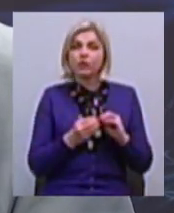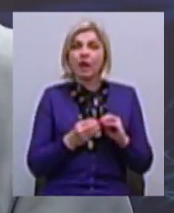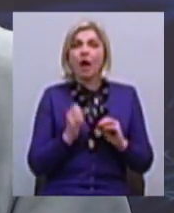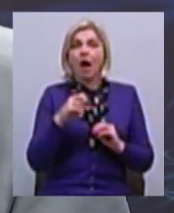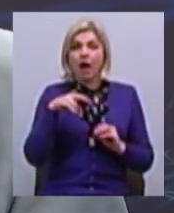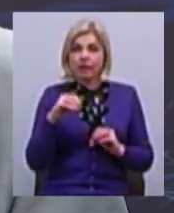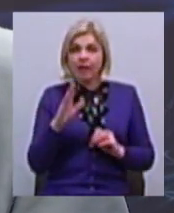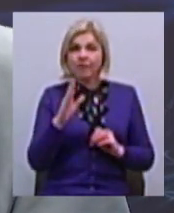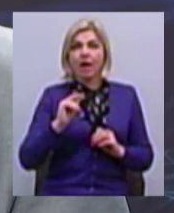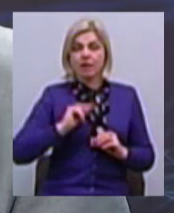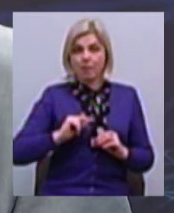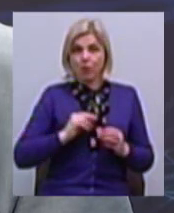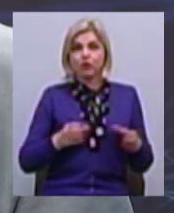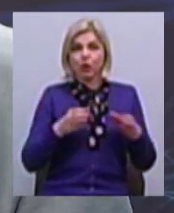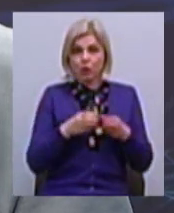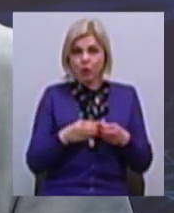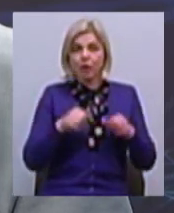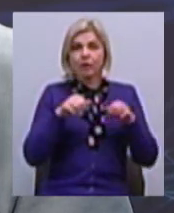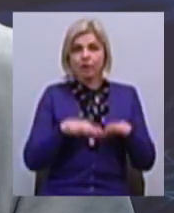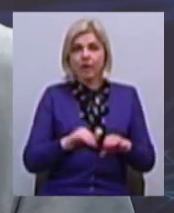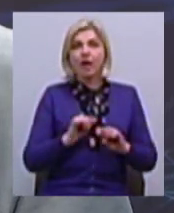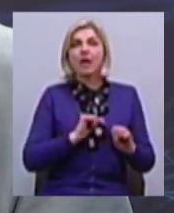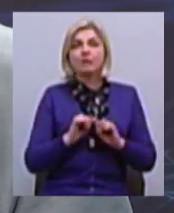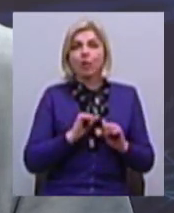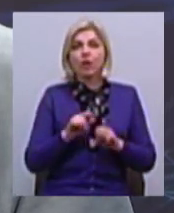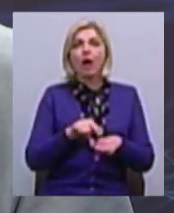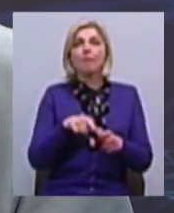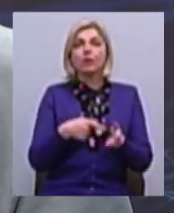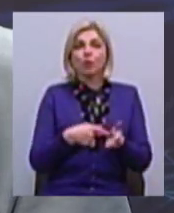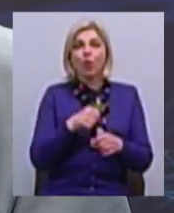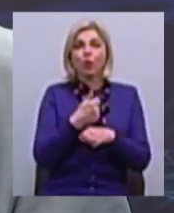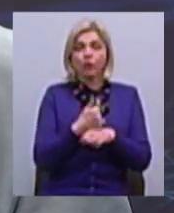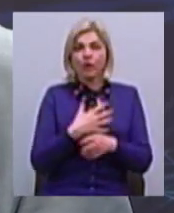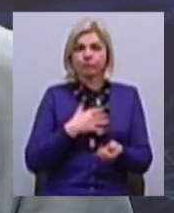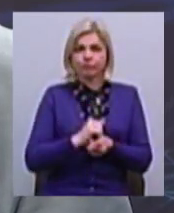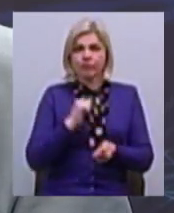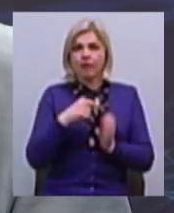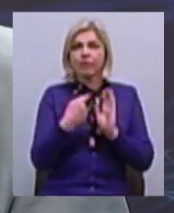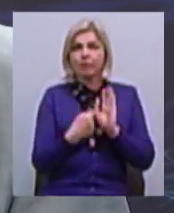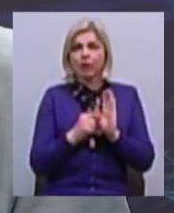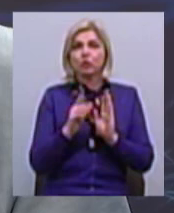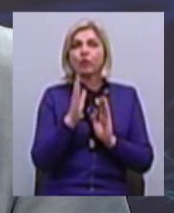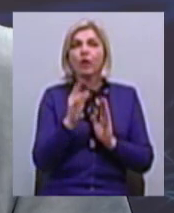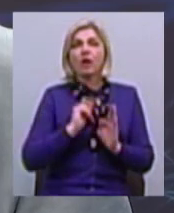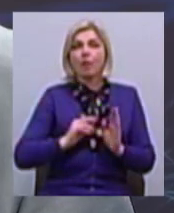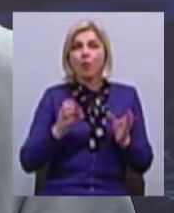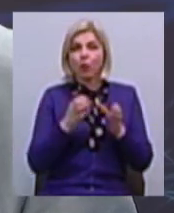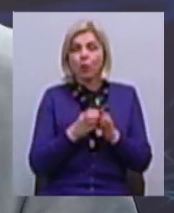групі, створеній рішенням розпорядження міського голови, там принципове питання було, щоб в цій робочій групі не були,